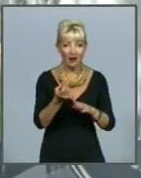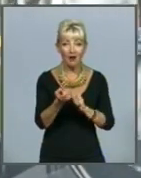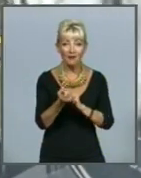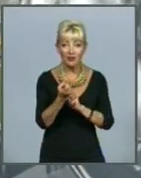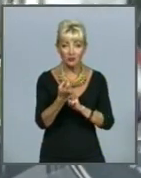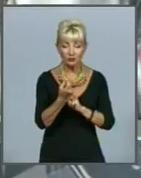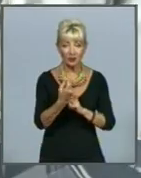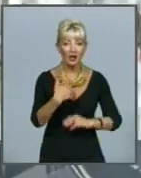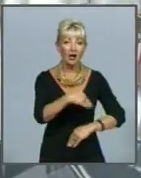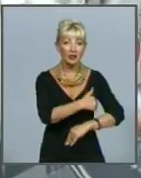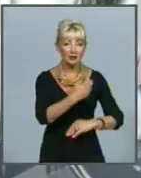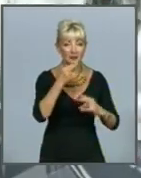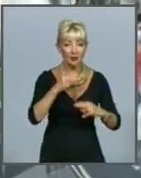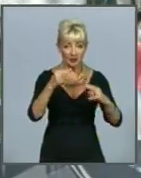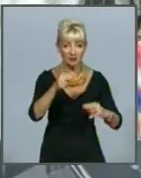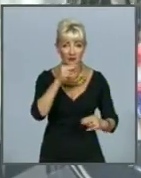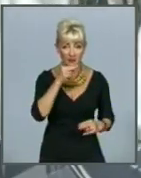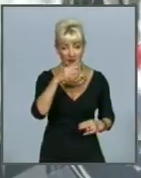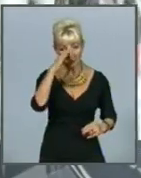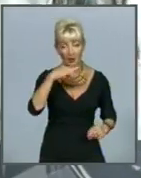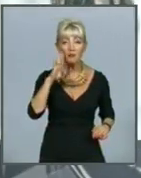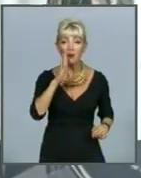увагу батьків,